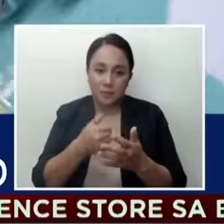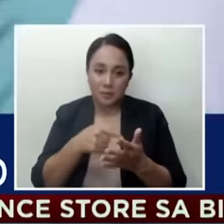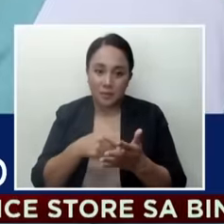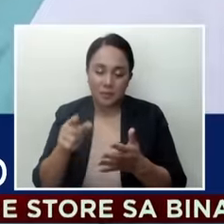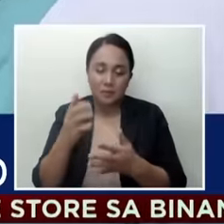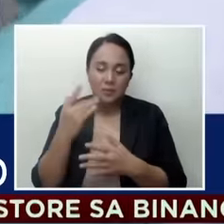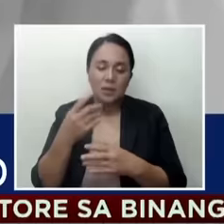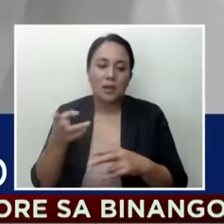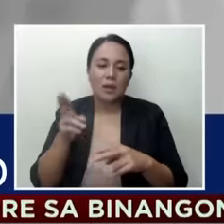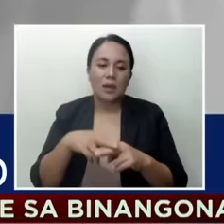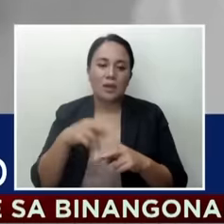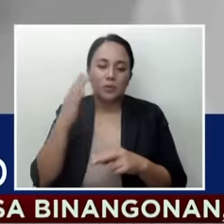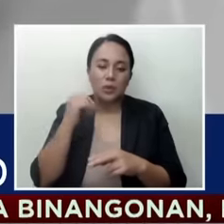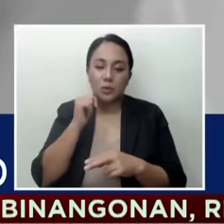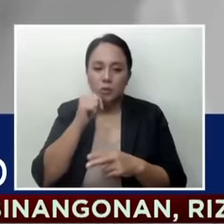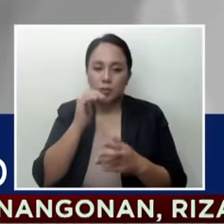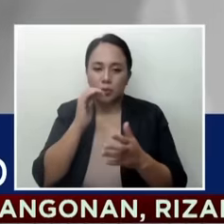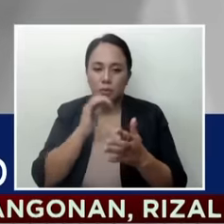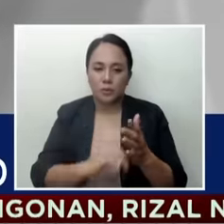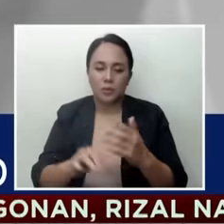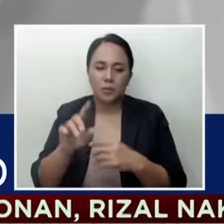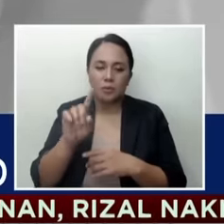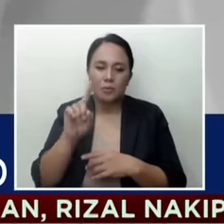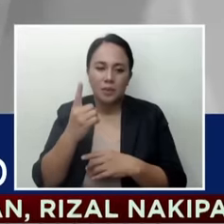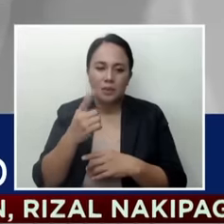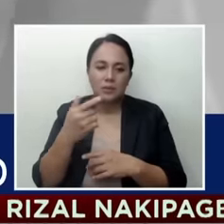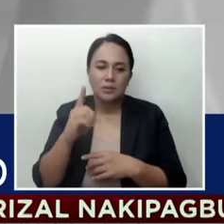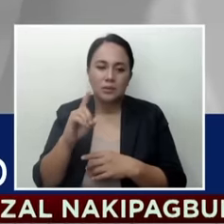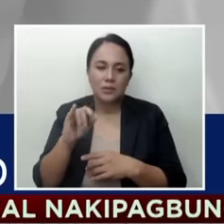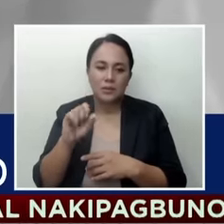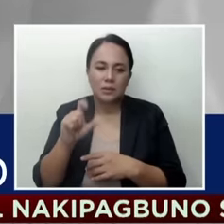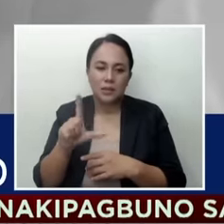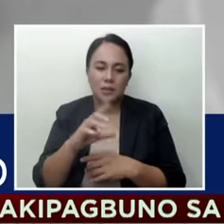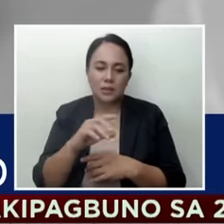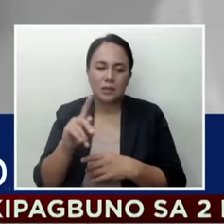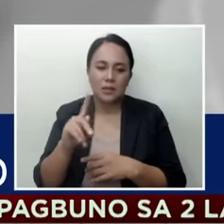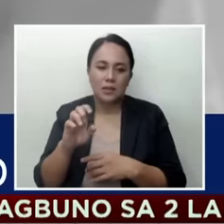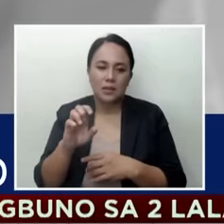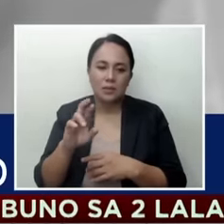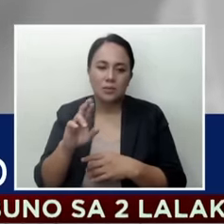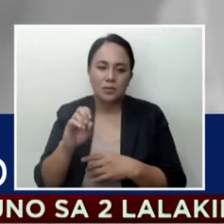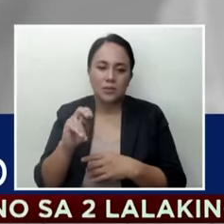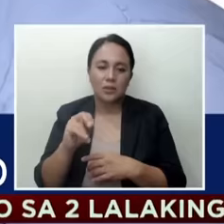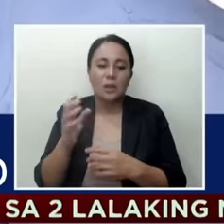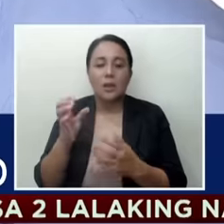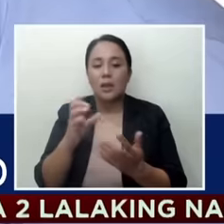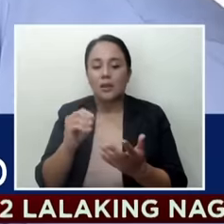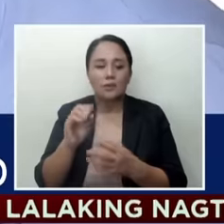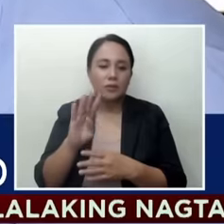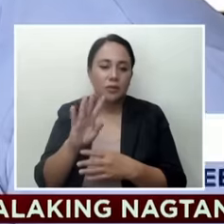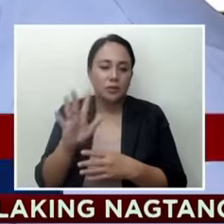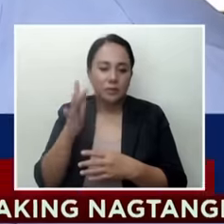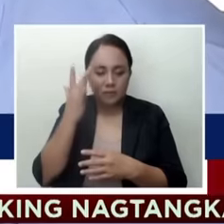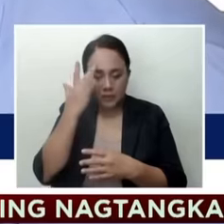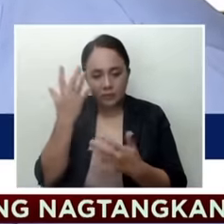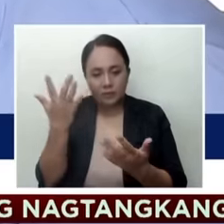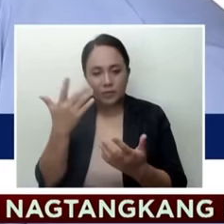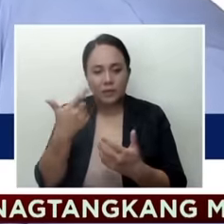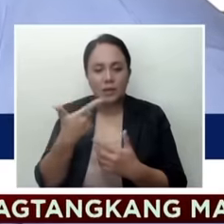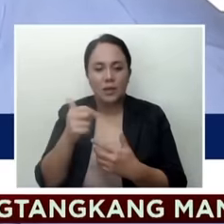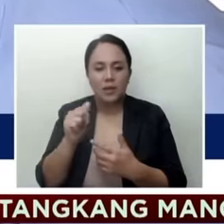may rollback bukas na mahigit piso sa diesel at kerosene at 45 centavos sa gasolina. Maganda naman,